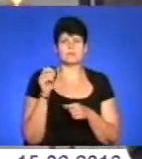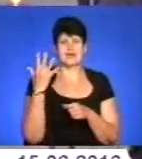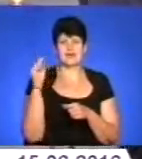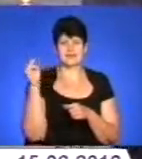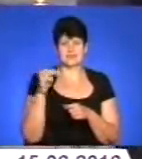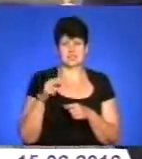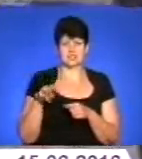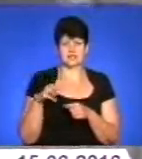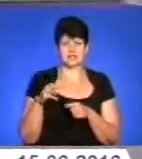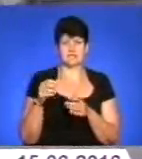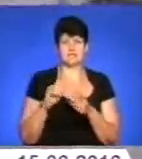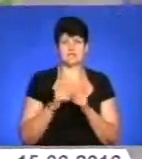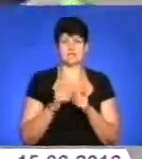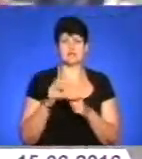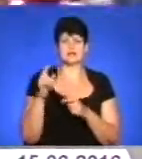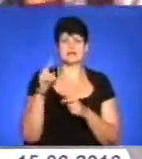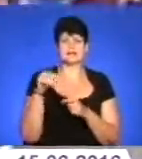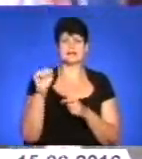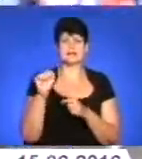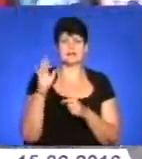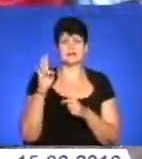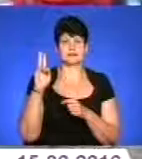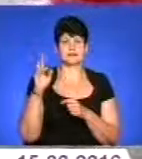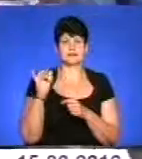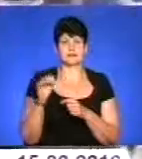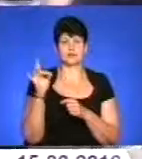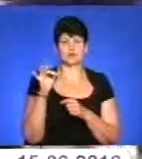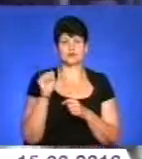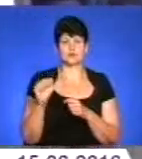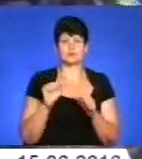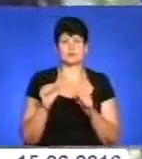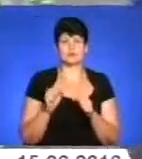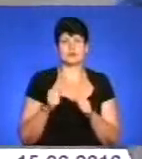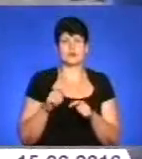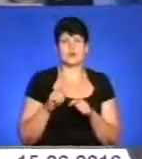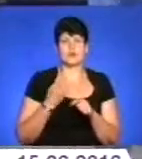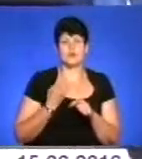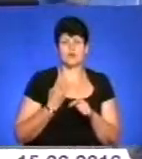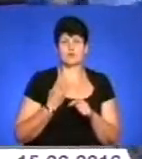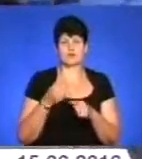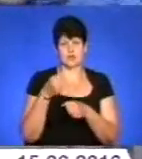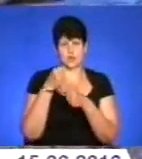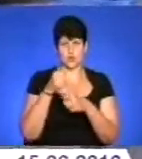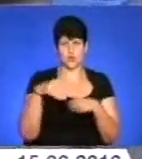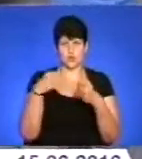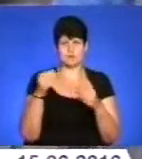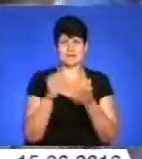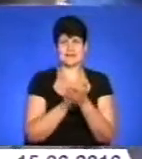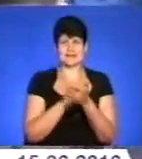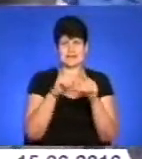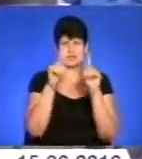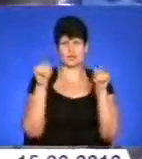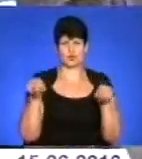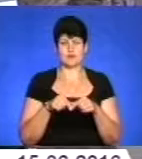метрів виборов Руслан Даньків з управління поліції охорони. Переможці та призери змагань нагороджені кубками, дипломами та